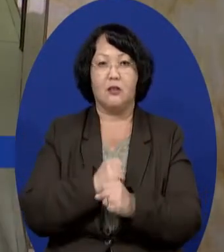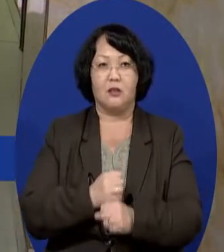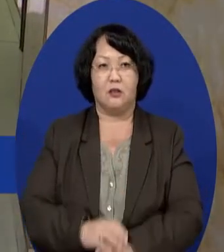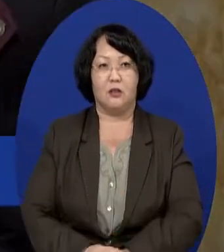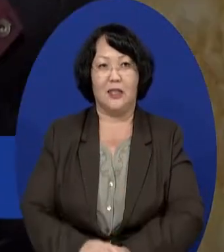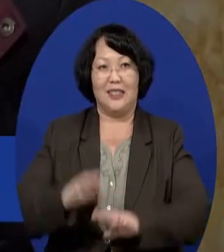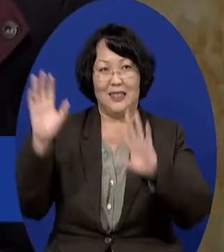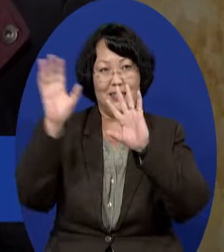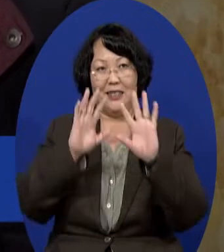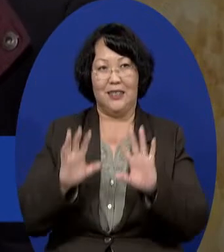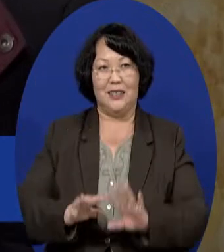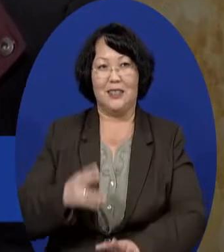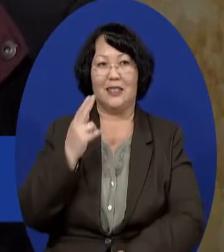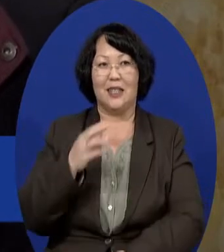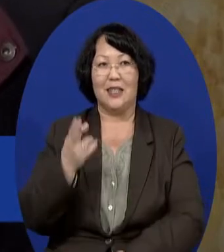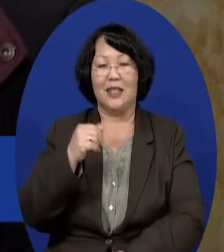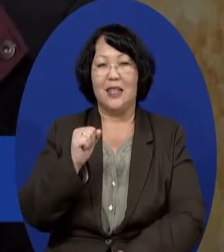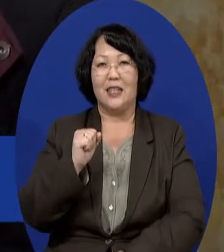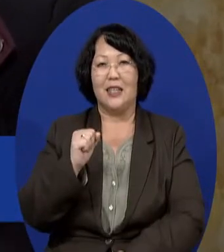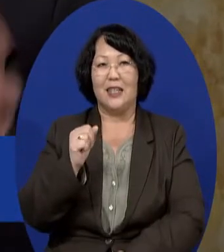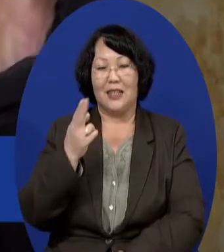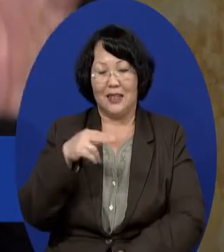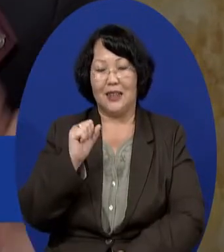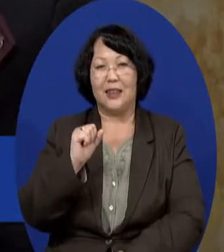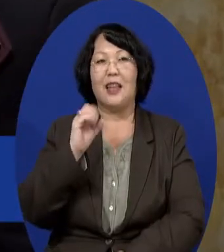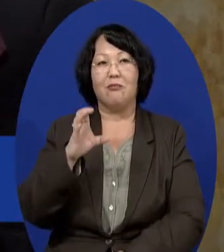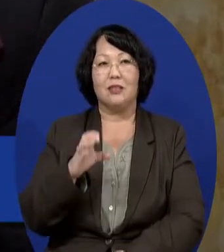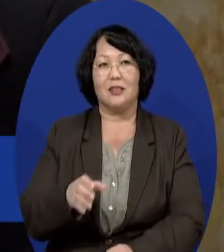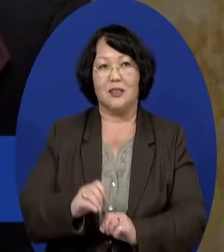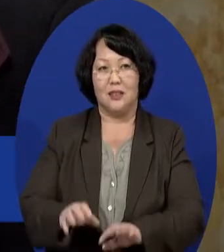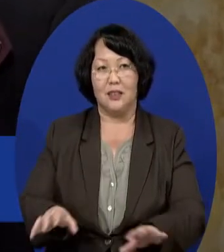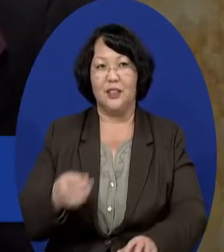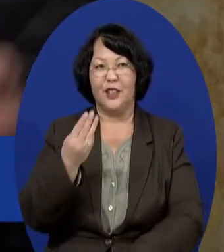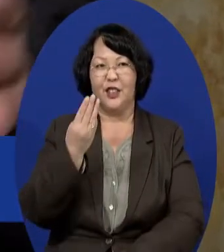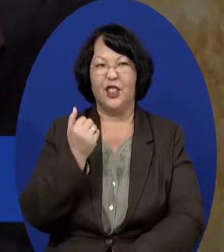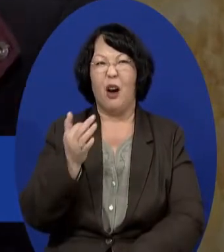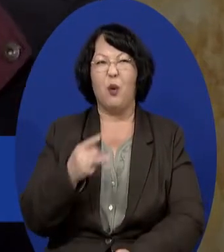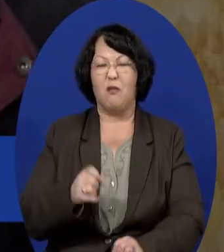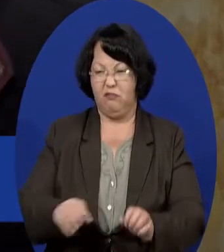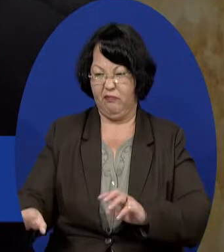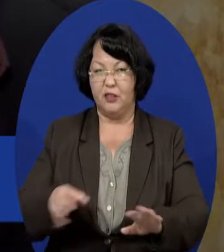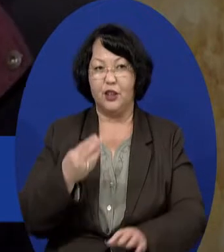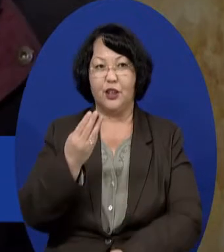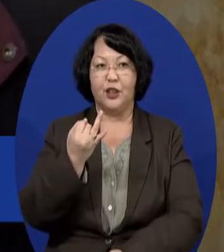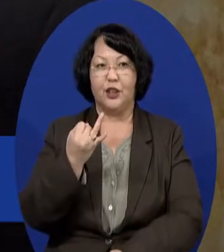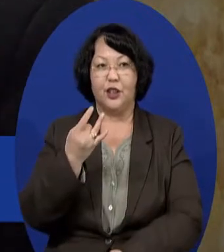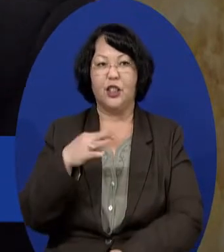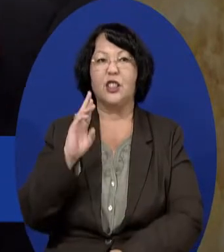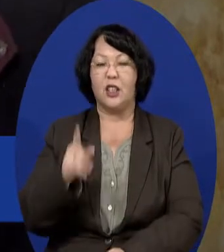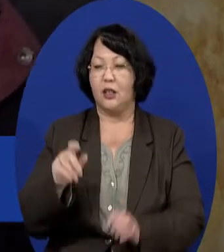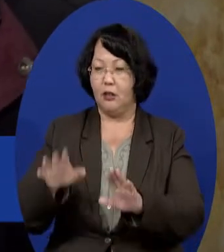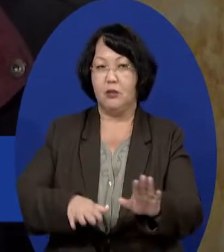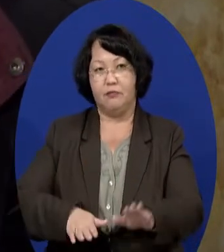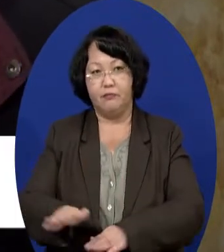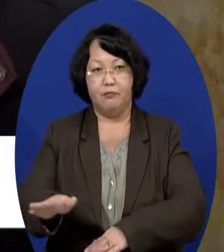Цасаараад ингээд нэг давс мавс асахдаг штэ. Тэгэхээр нуд юу амар шавар. Тэгээ энэ шидэгдэг штэ одоо энэ байгаа. Тэгээ би ч